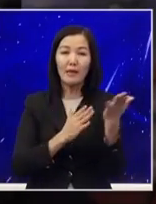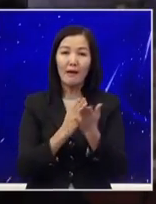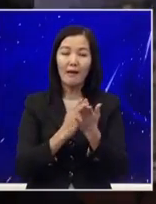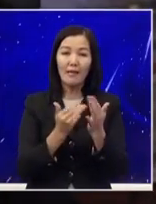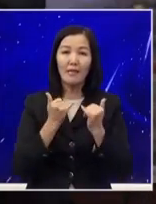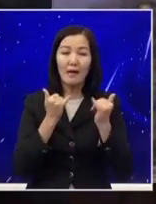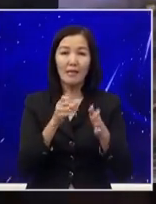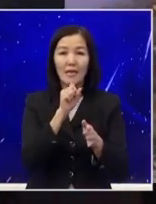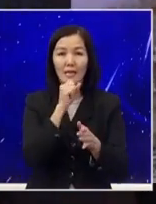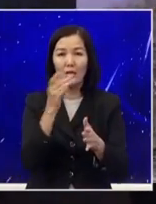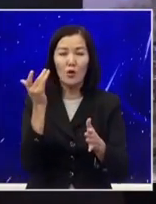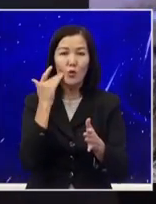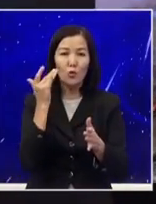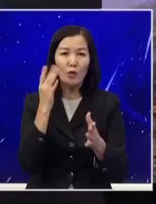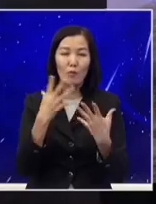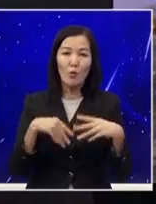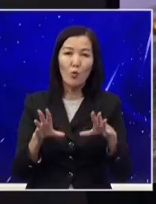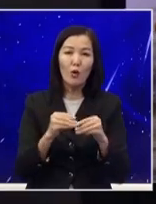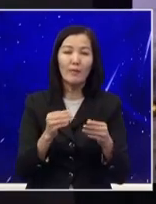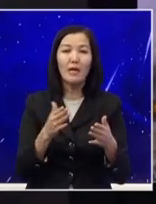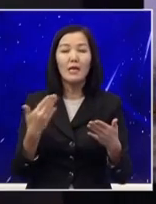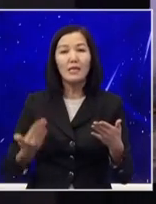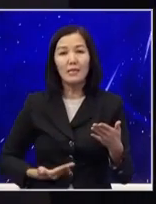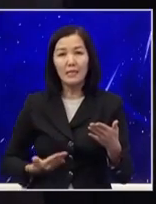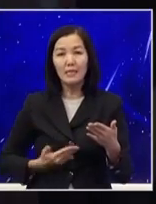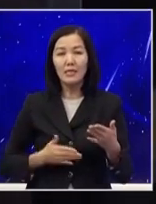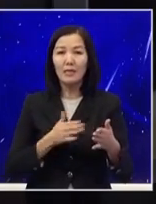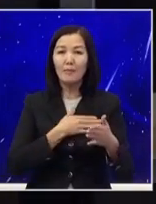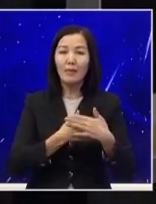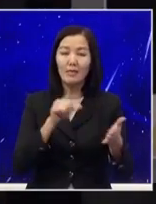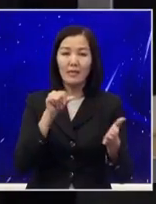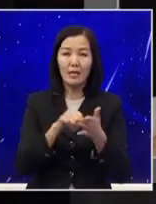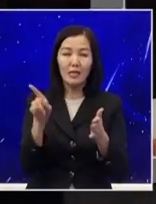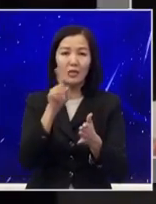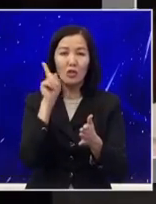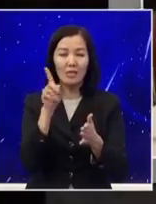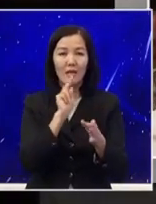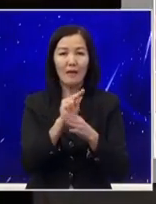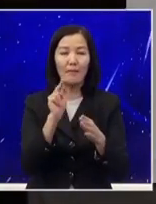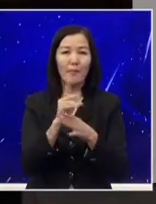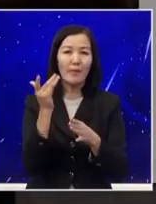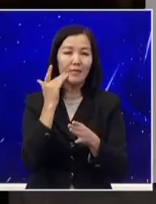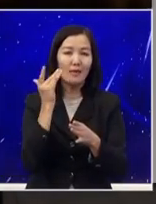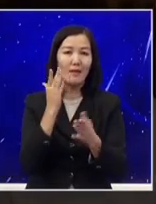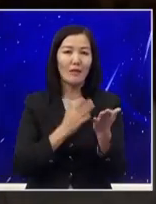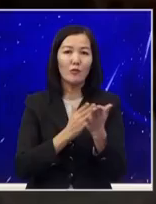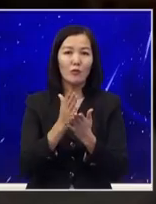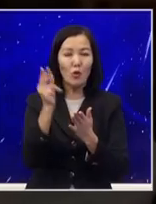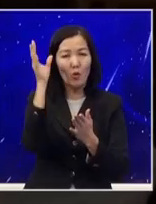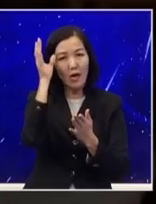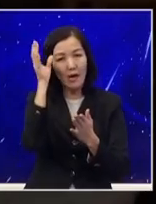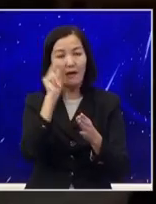Қадірлі ақсақал үнемі қоғамның тыныс-тіршілігінің бел ортасында жүретін. Өскелең жас буынға қашанда бағыт-бағдар нұсқап